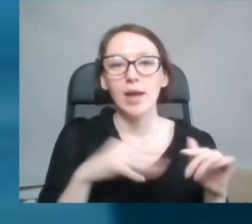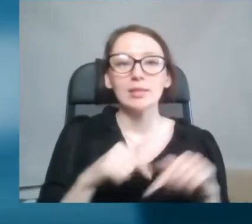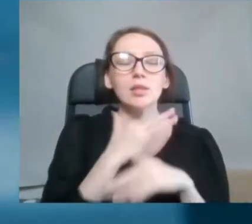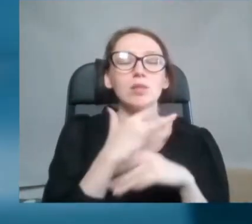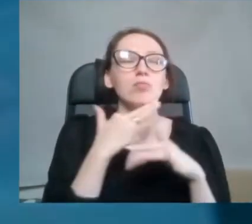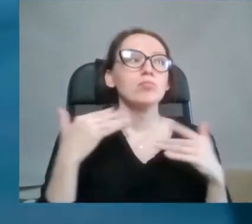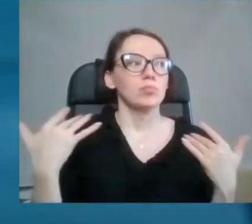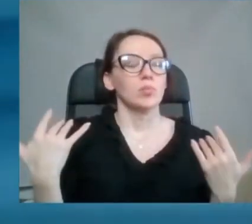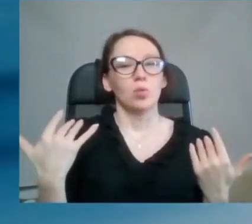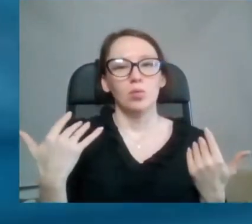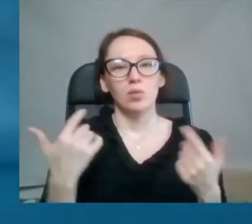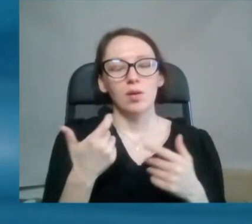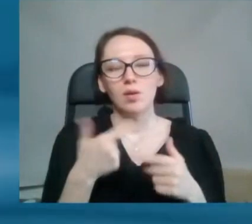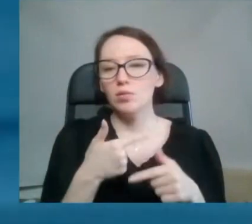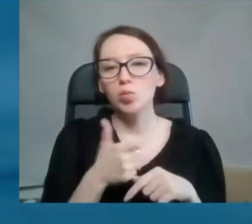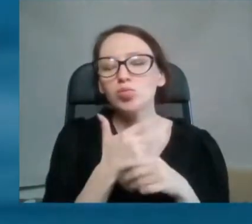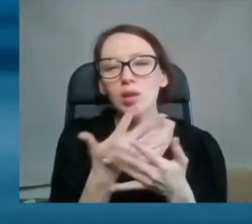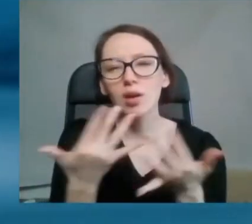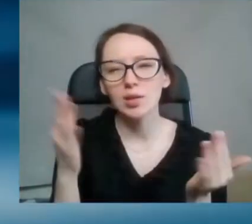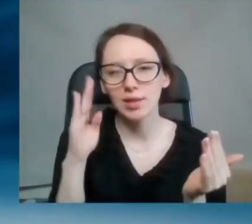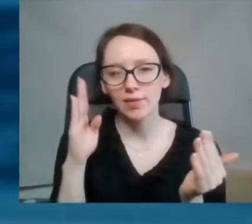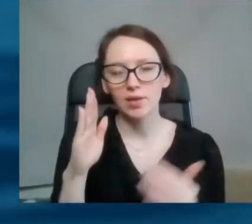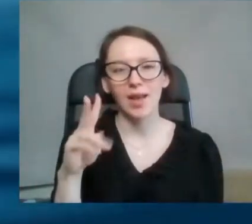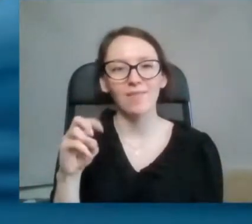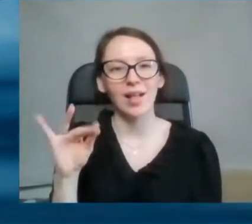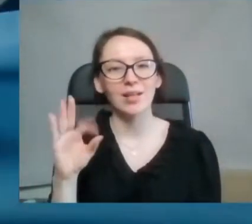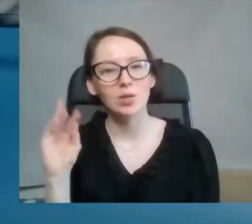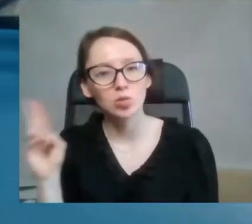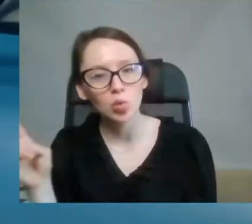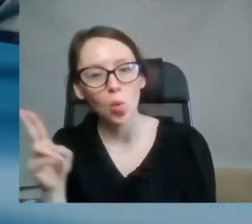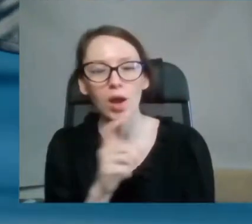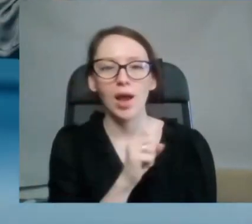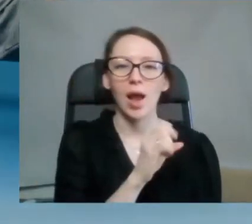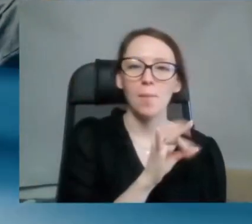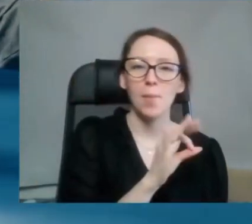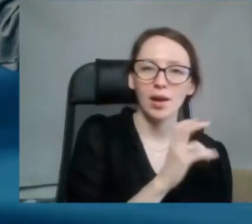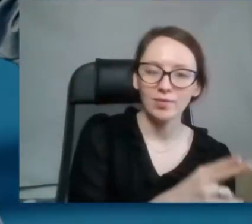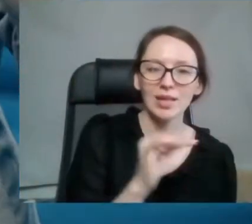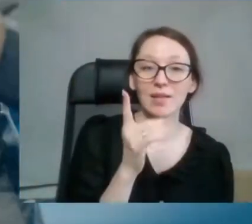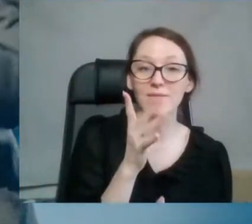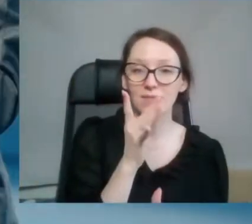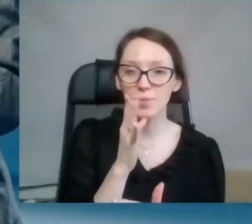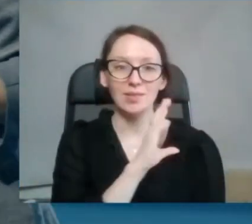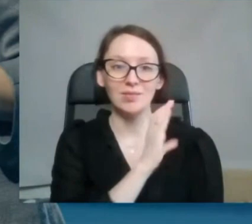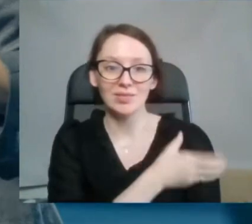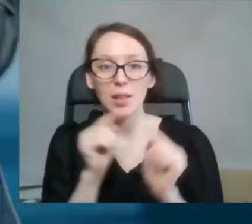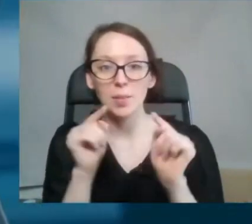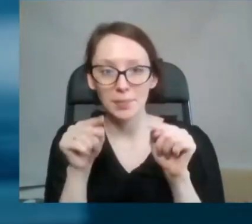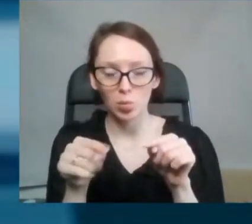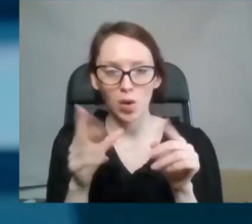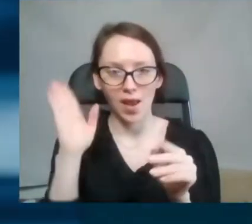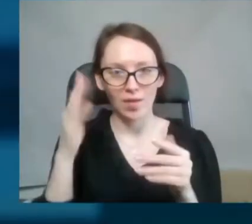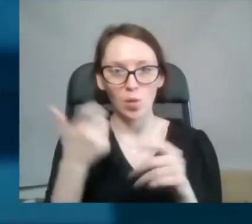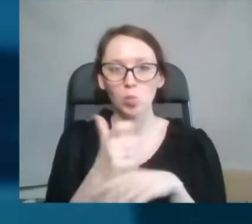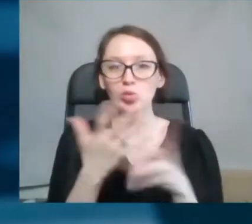вода очень разная. Во Владивостоке или в Хабаровске, и одновременно в Санкт-Петербурге вода очень мягкая, она требует